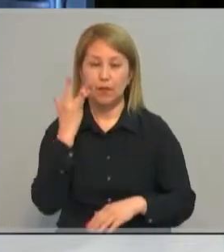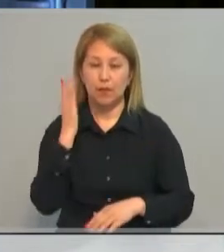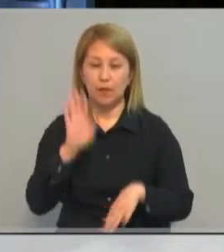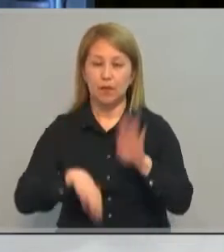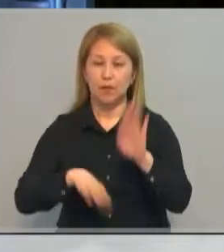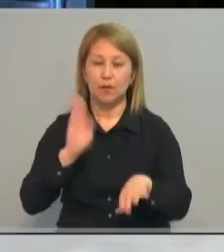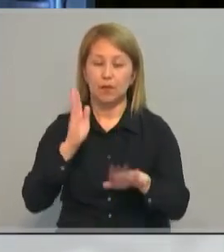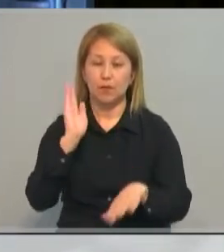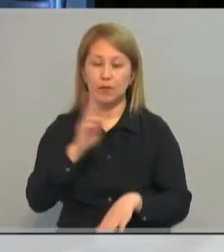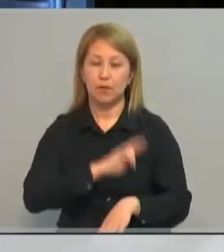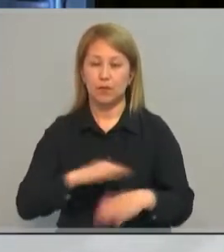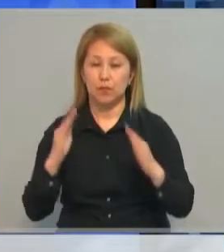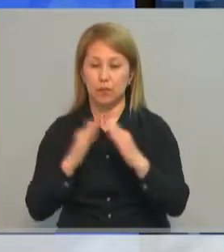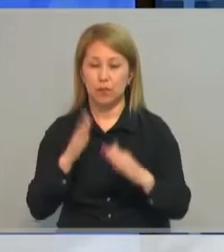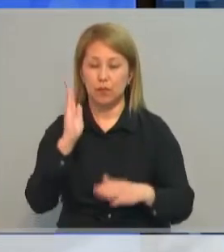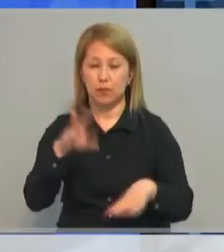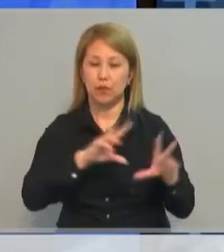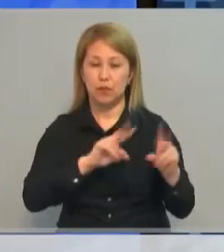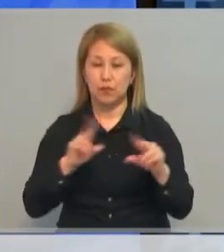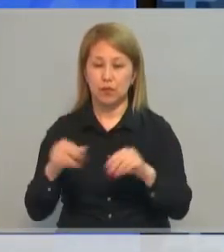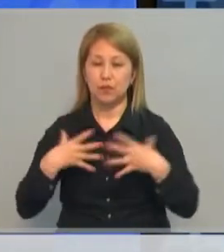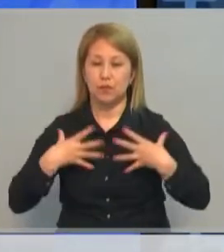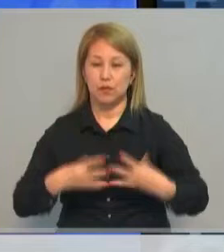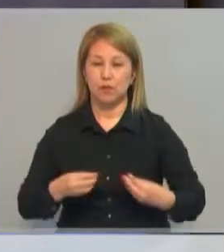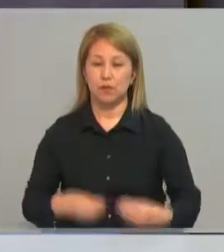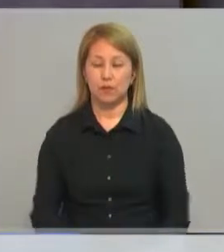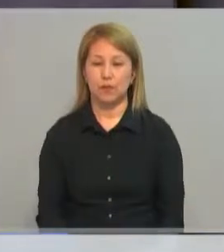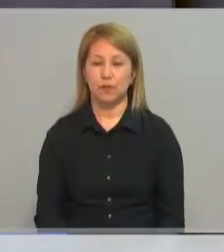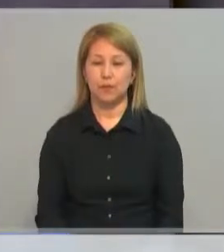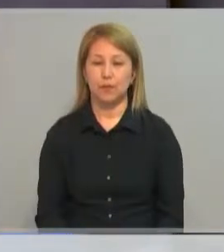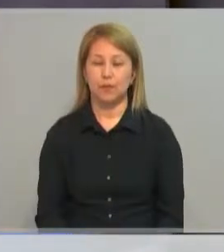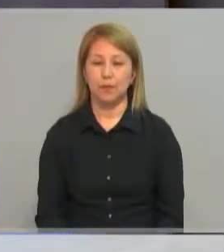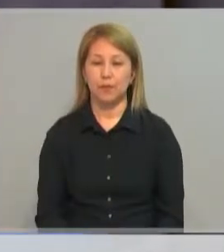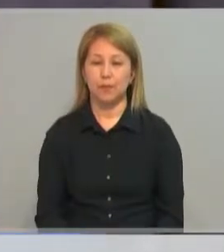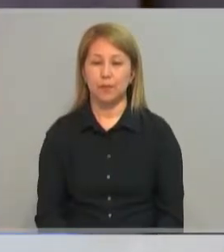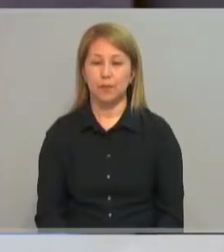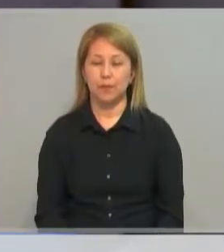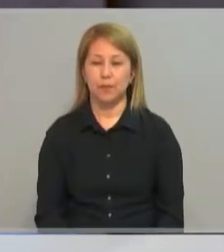будет хорошо на работе и дома. Будьте счастливы и здоровы.